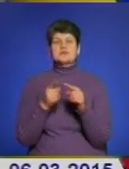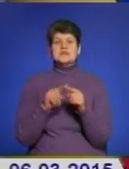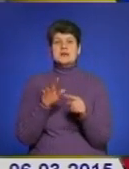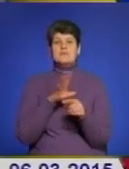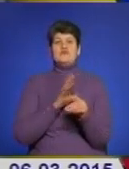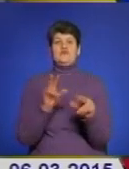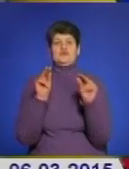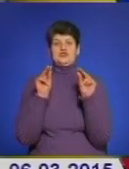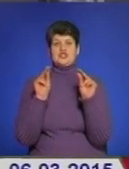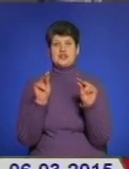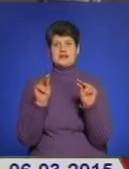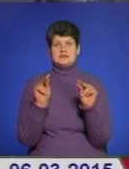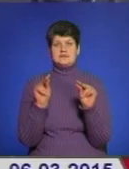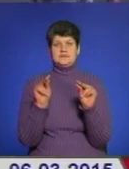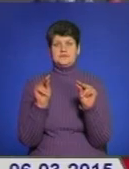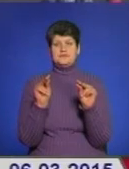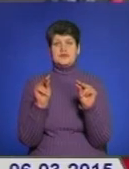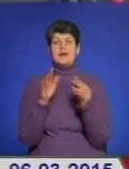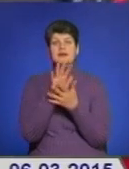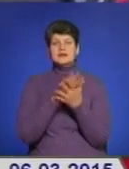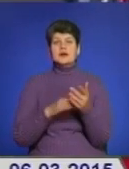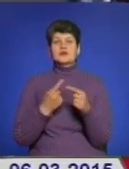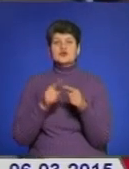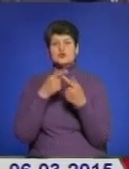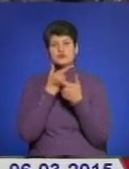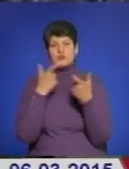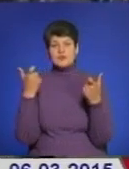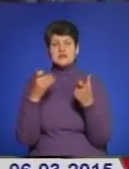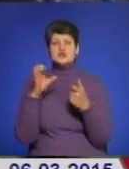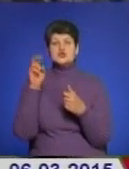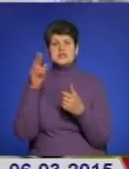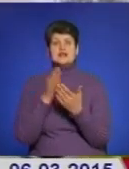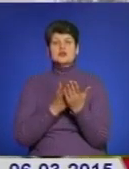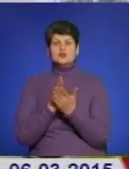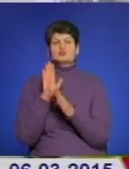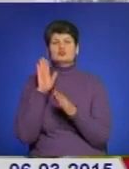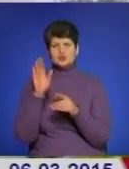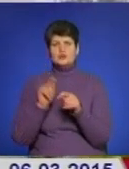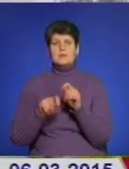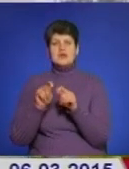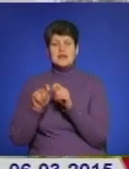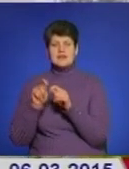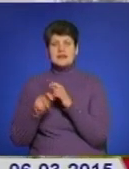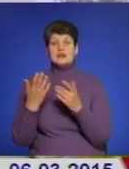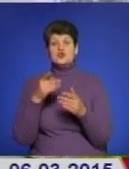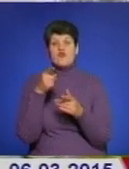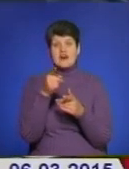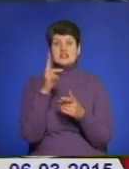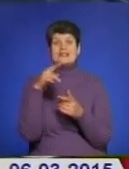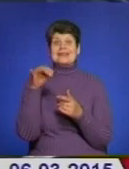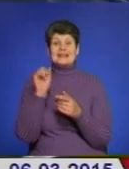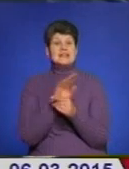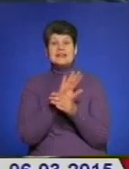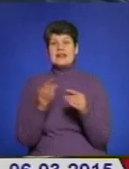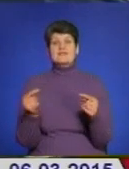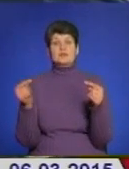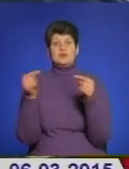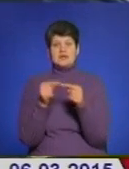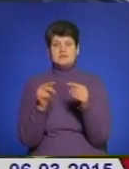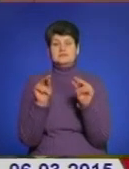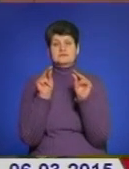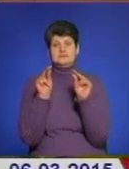і відвертий підхід. Далі цю інформацію соціальні служби, звісно ж, перевірятимуть. І якщо ваша декларація не відповідатиме